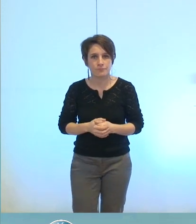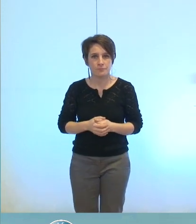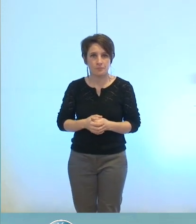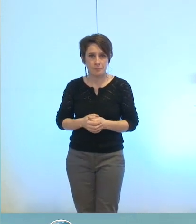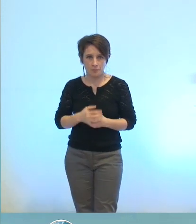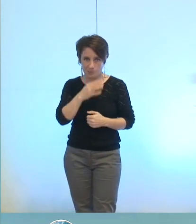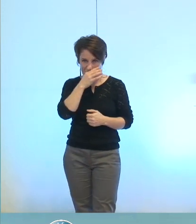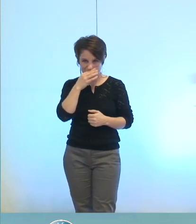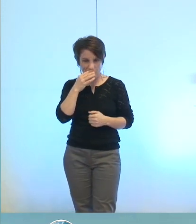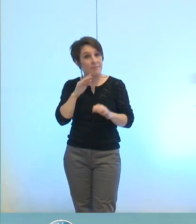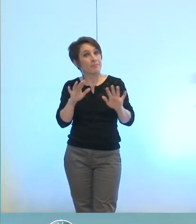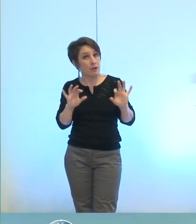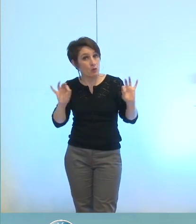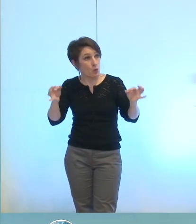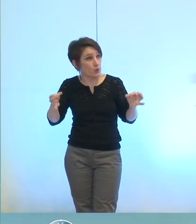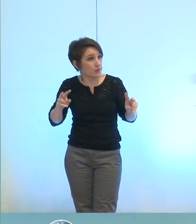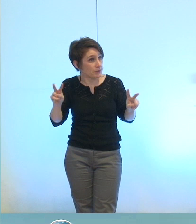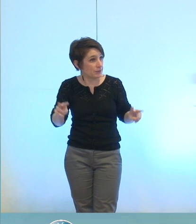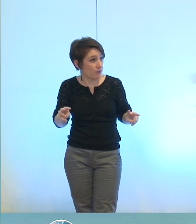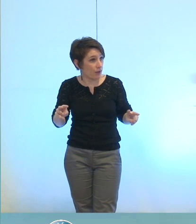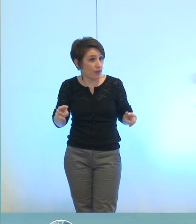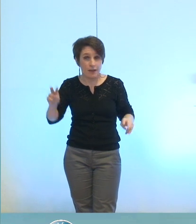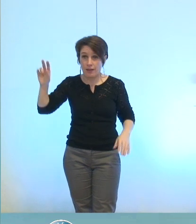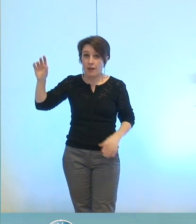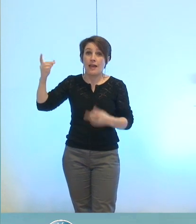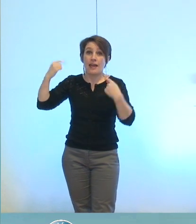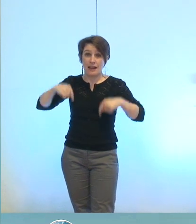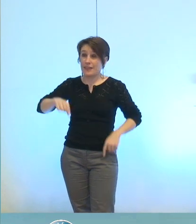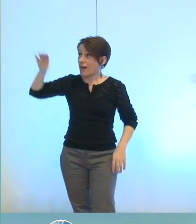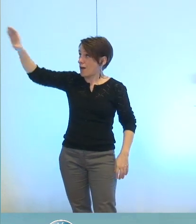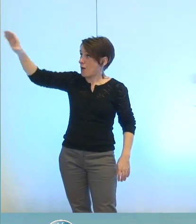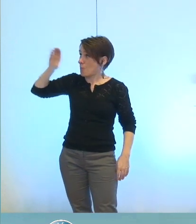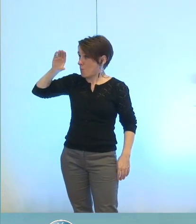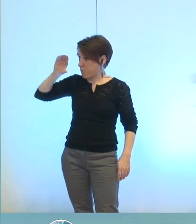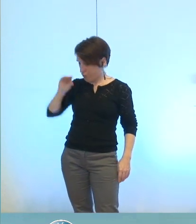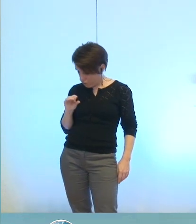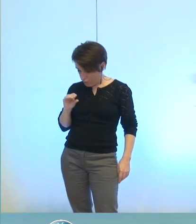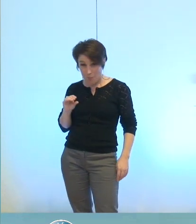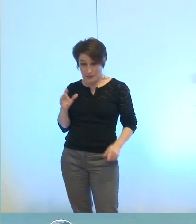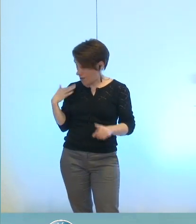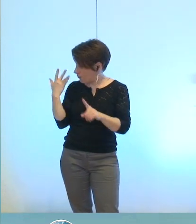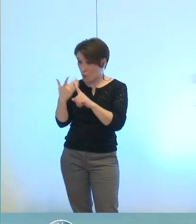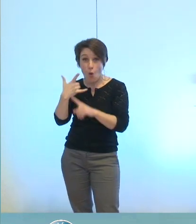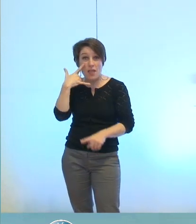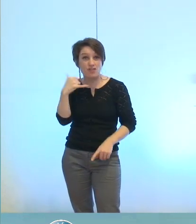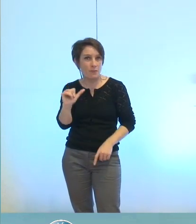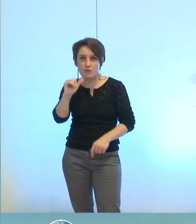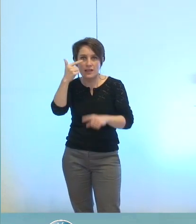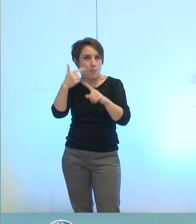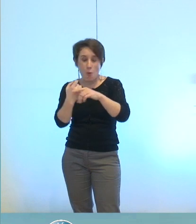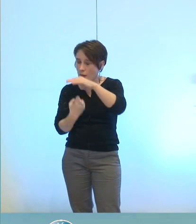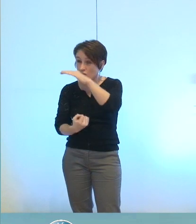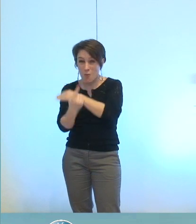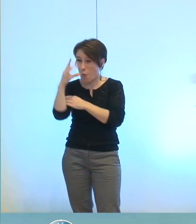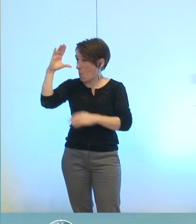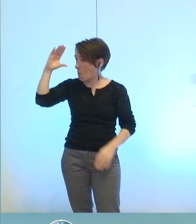locales nous sommes en train de subir une baisse des dotations de l'État comme notre pays n'en a jamais connu oui